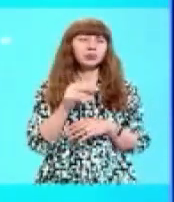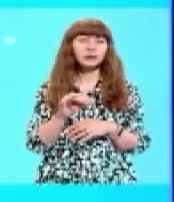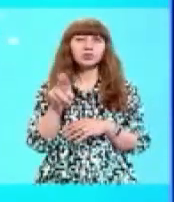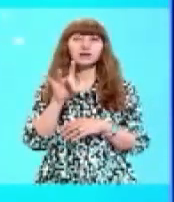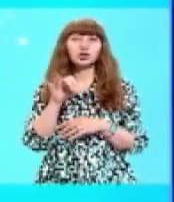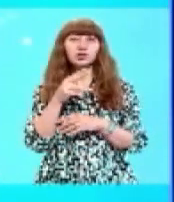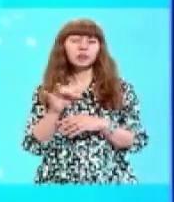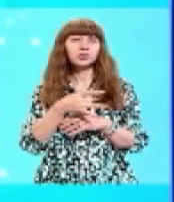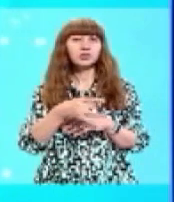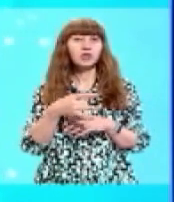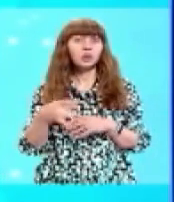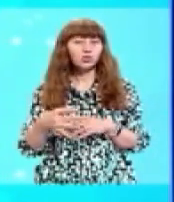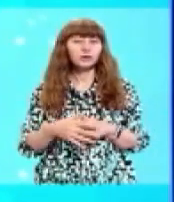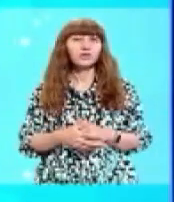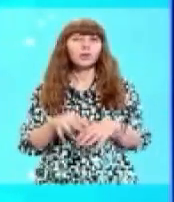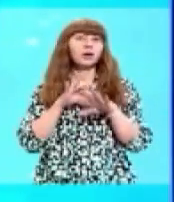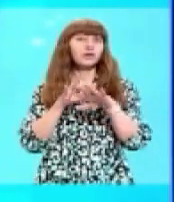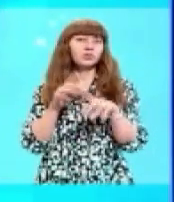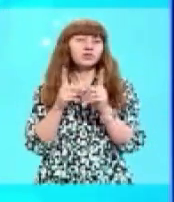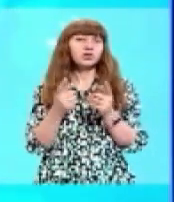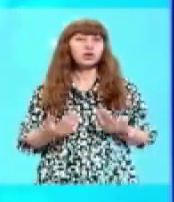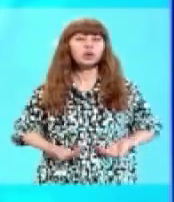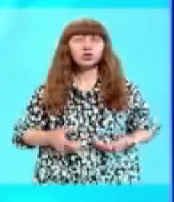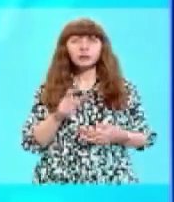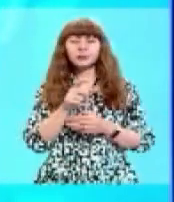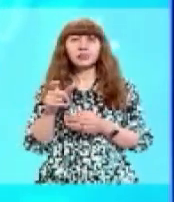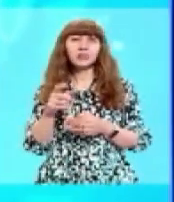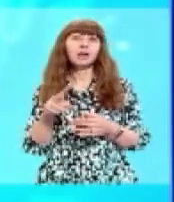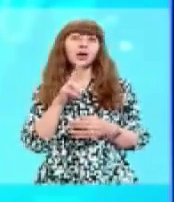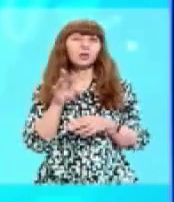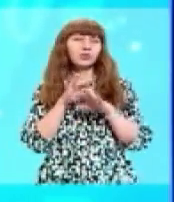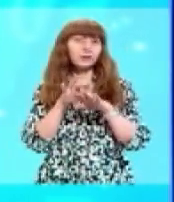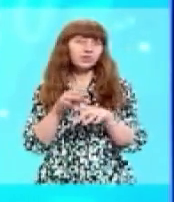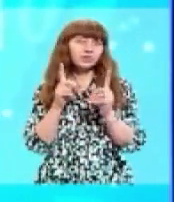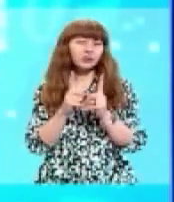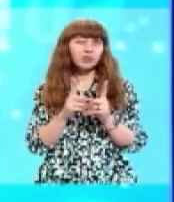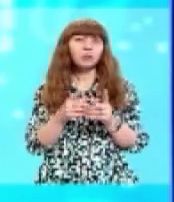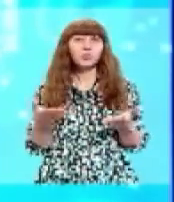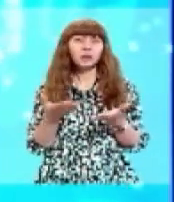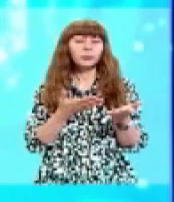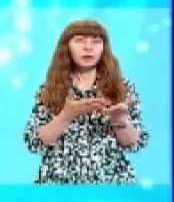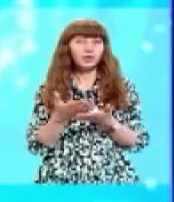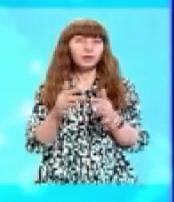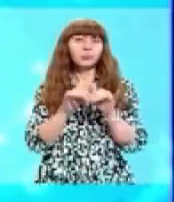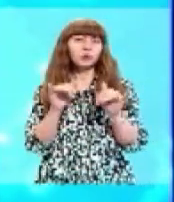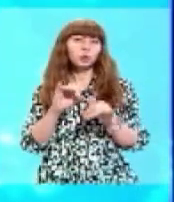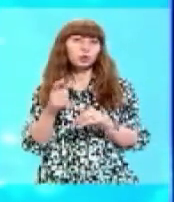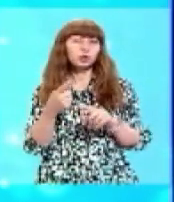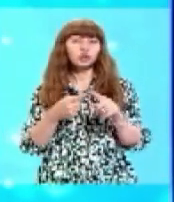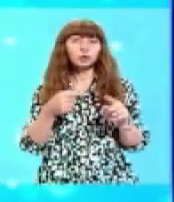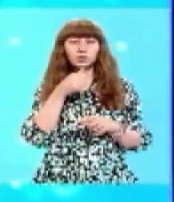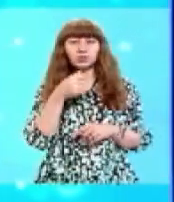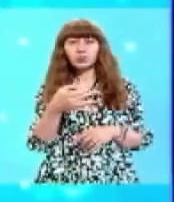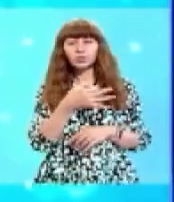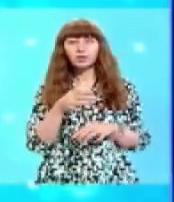Амангельдинского и Джингельдинского районов. Провел встречи с жителями сел регионов. О том, как прошла поездка и по каким направлениям развиваются южные районы